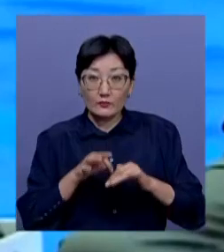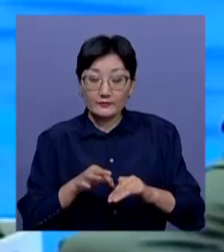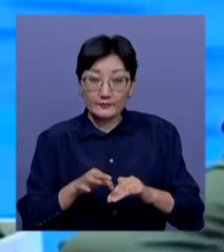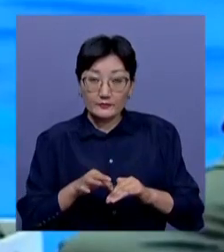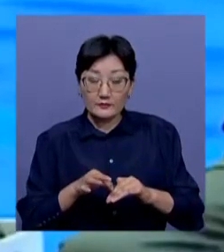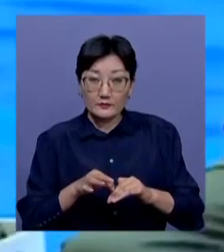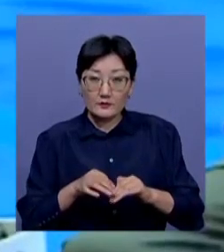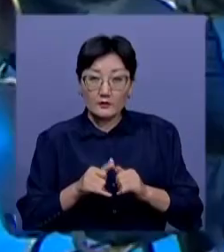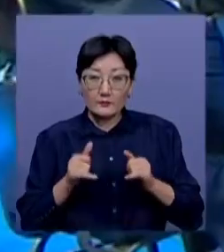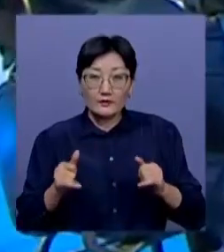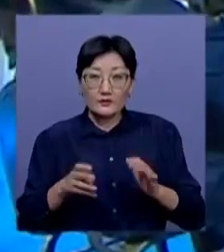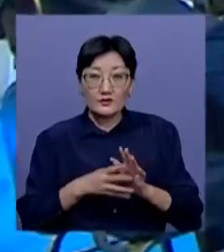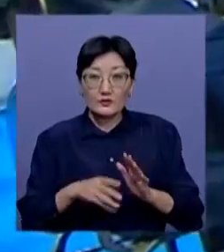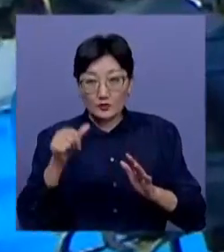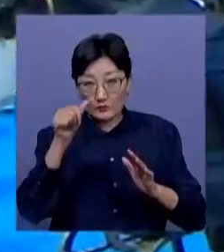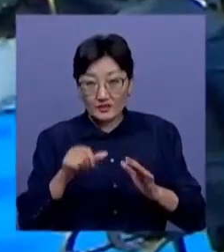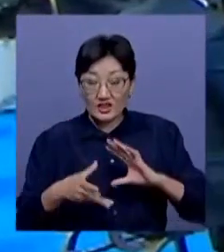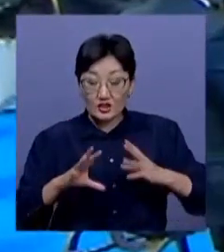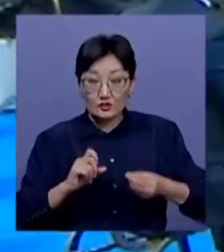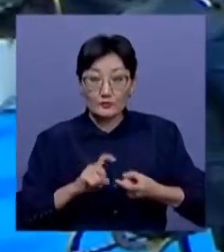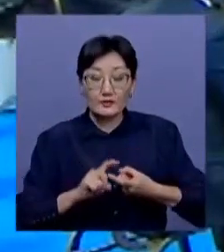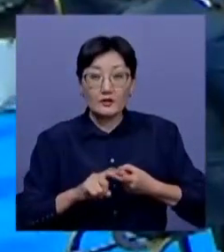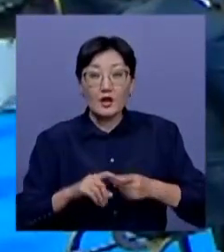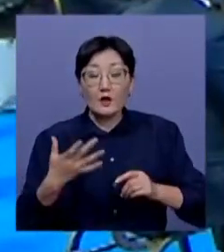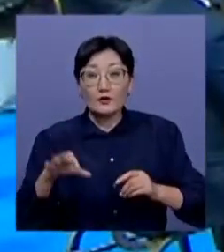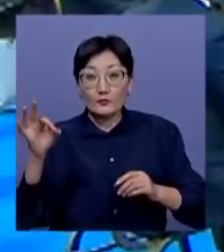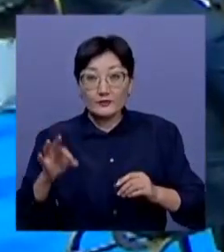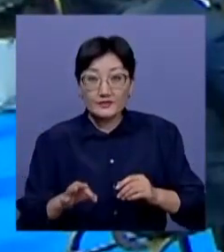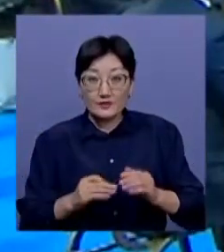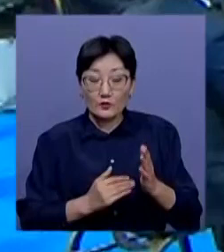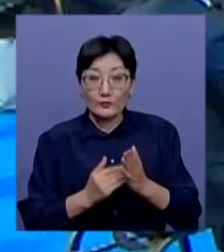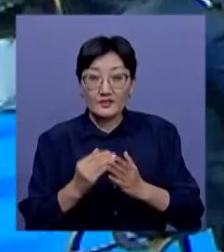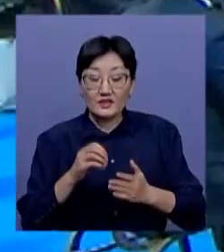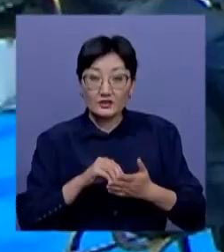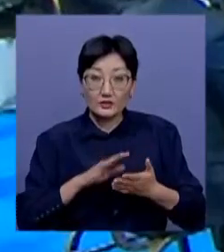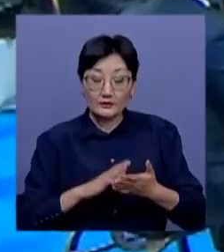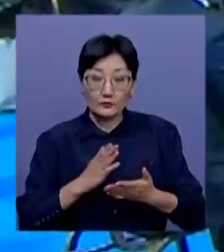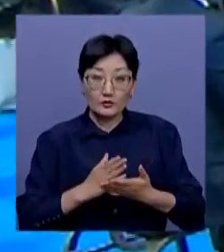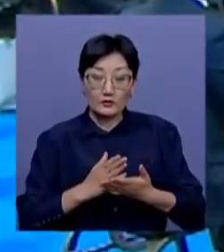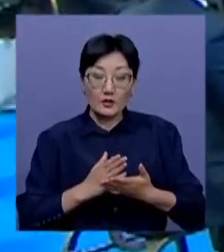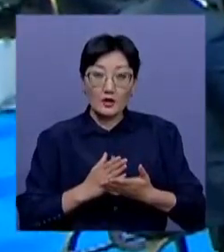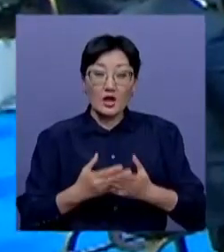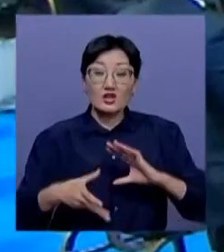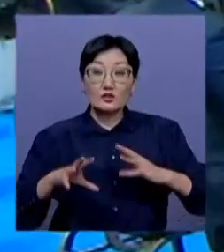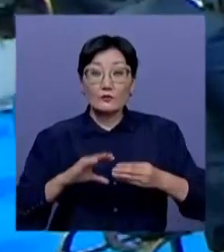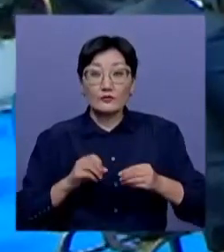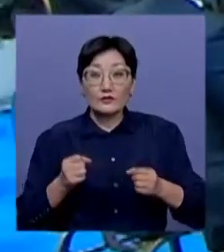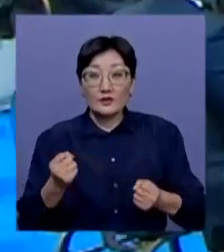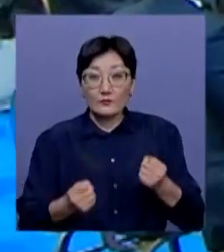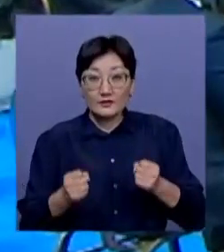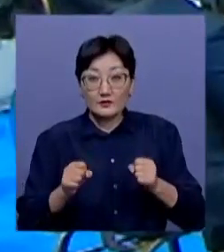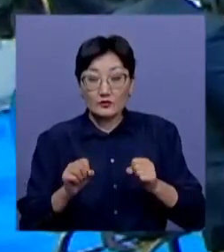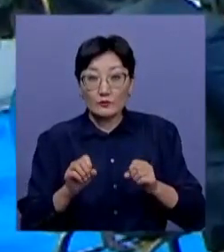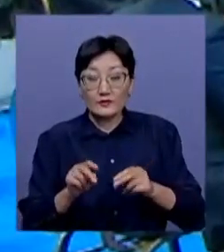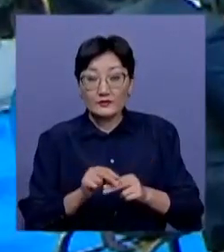айналды. 9 айдың нәтижесі бойынша 50%-дан астам өсім тіркеліп отыр. Жалпы автомобиль жасаудың